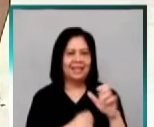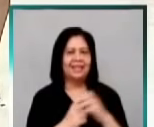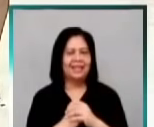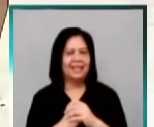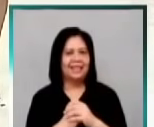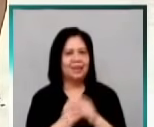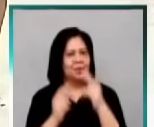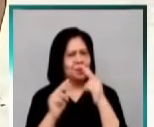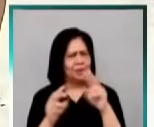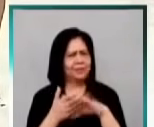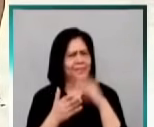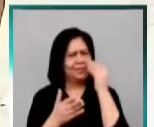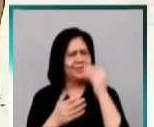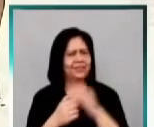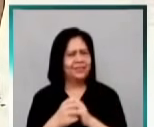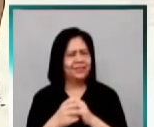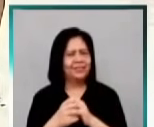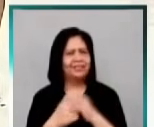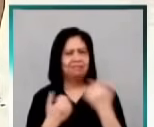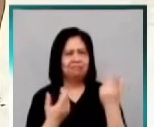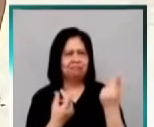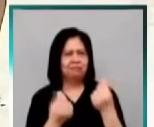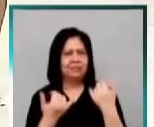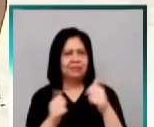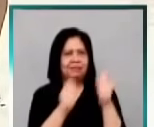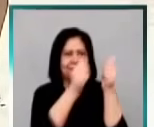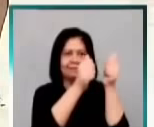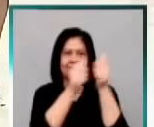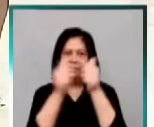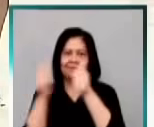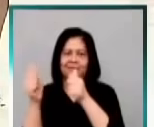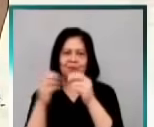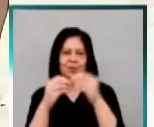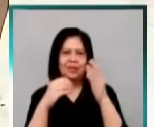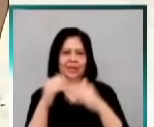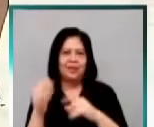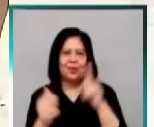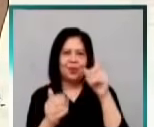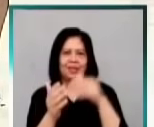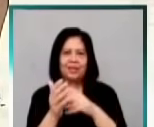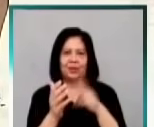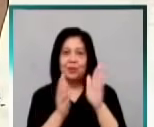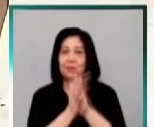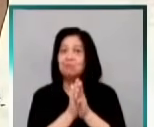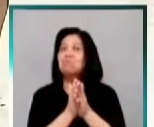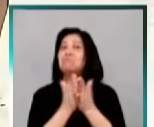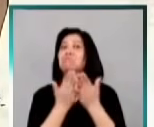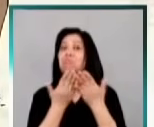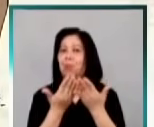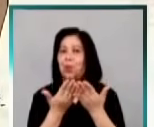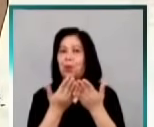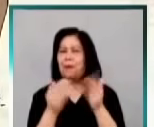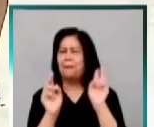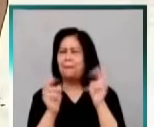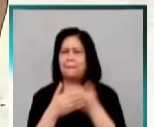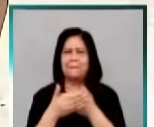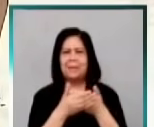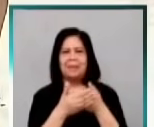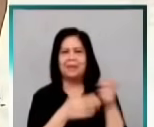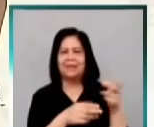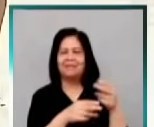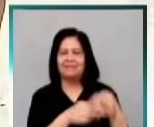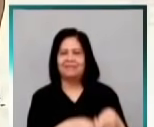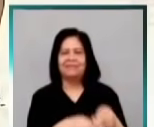learn. Dahil nagawa niyang i-organize ang mahigit 1,000 niyang libro o book babies kung tawagin niya. Kung